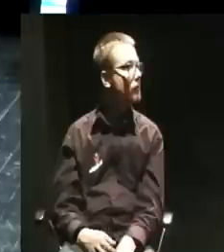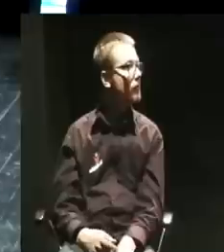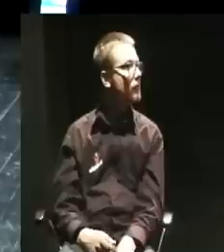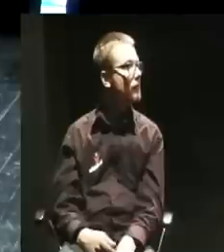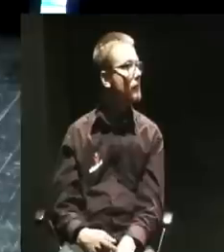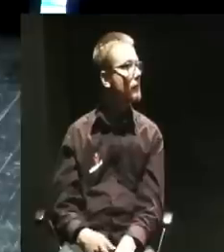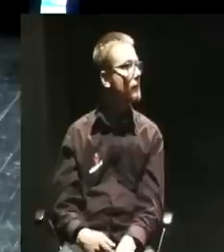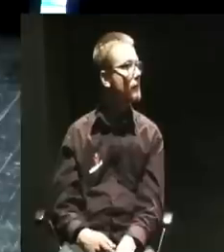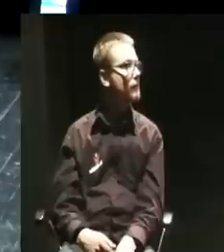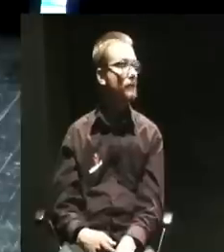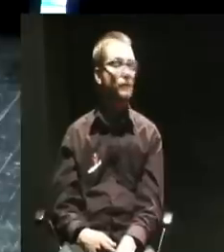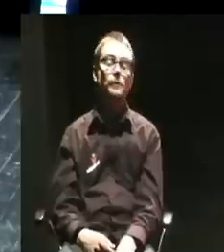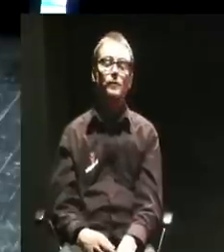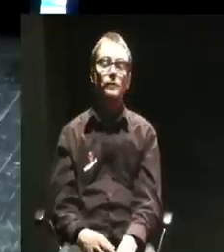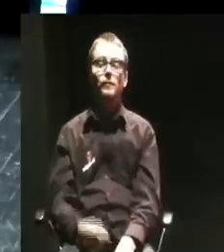sprawę, że